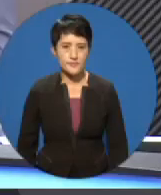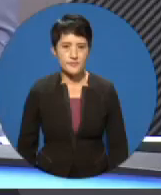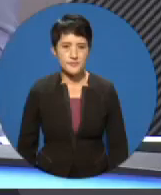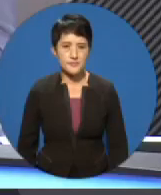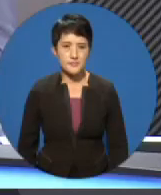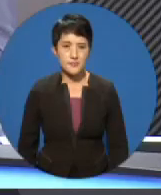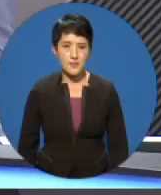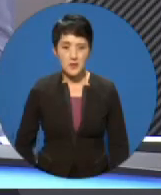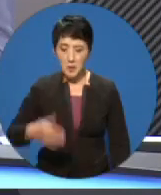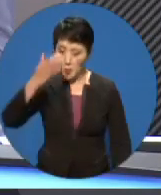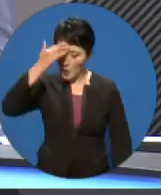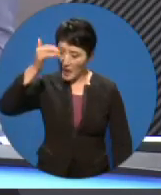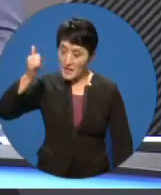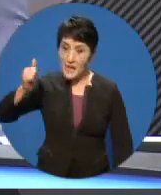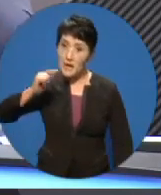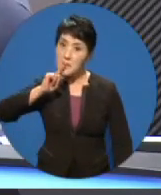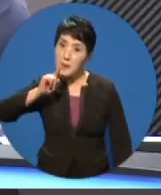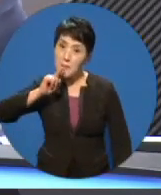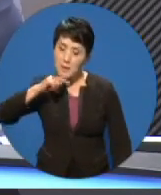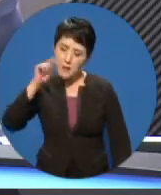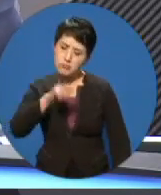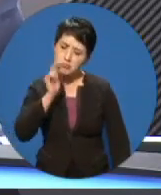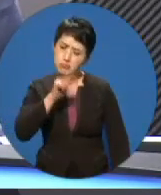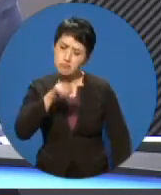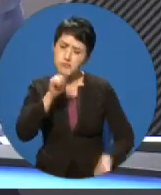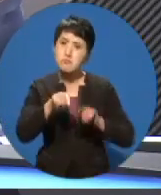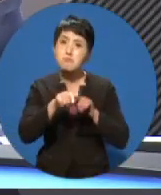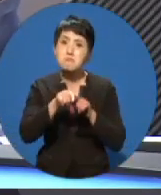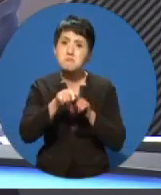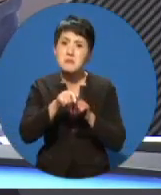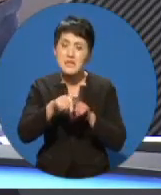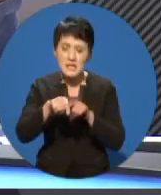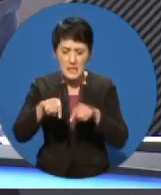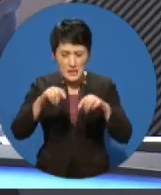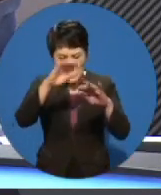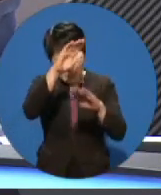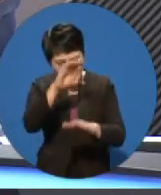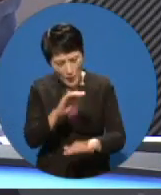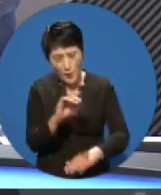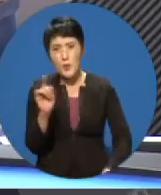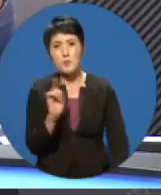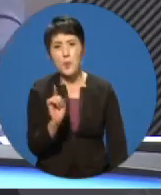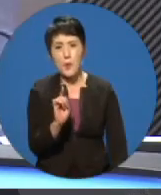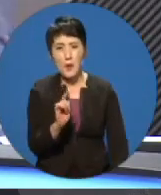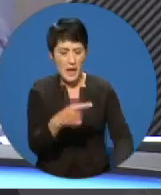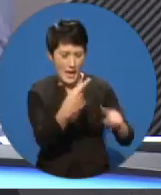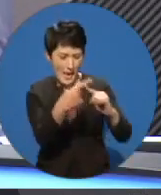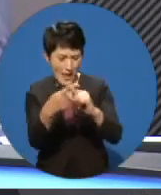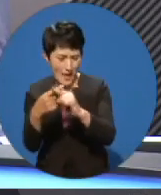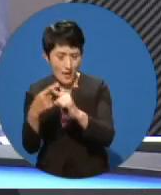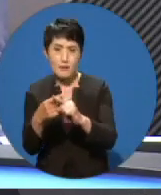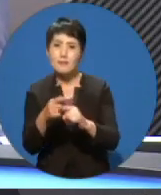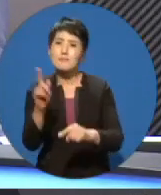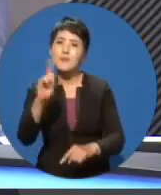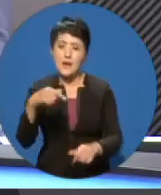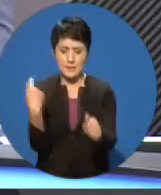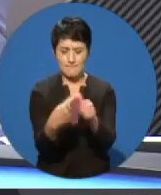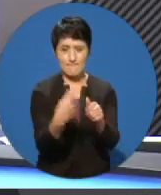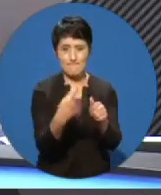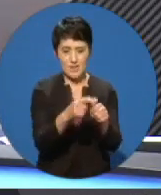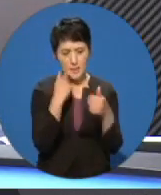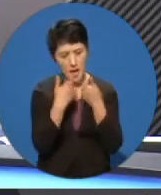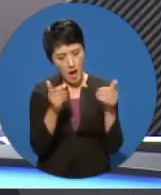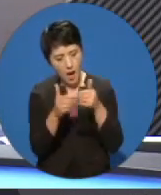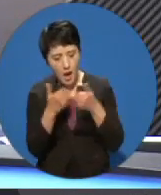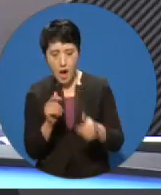네. 저희가 그 삐 처리를 너무 많이 할 정도로 사실은 이제 방송 부적합 용어들이 계속해서 나왔다는 건데